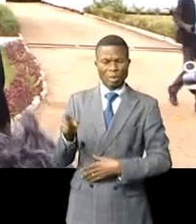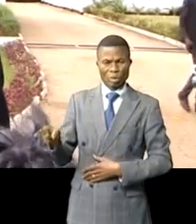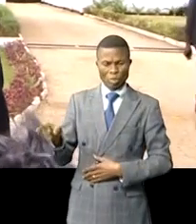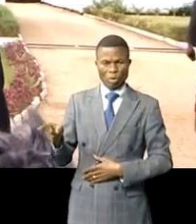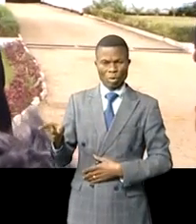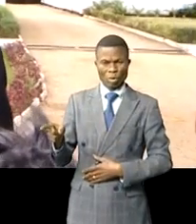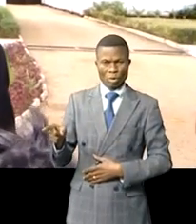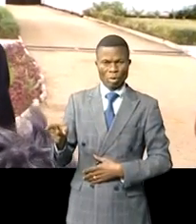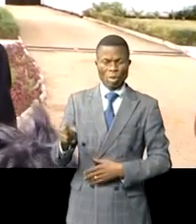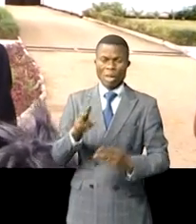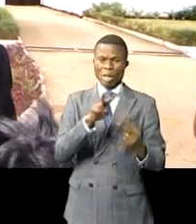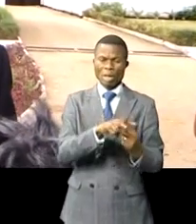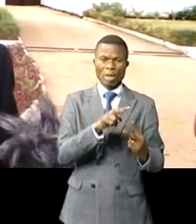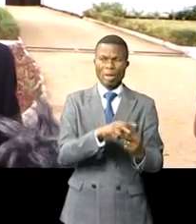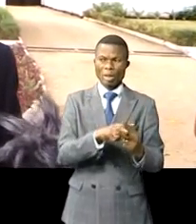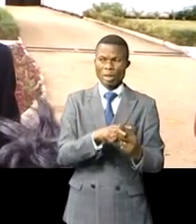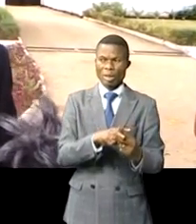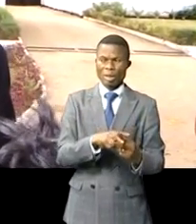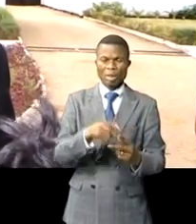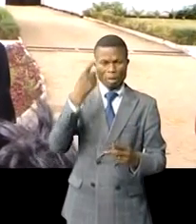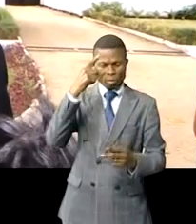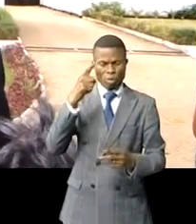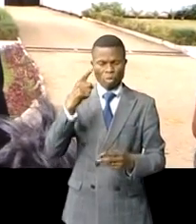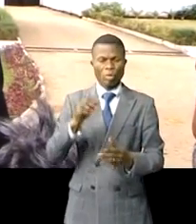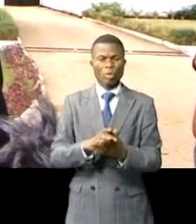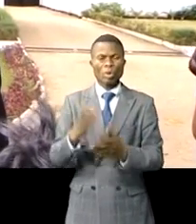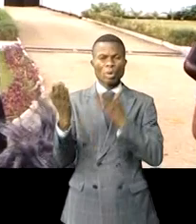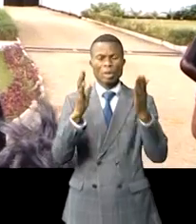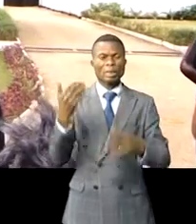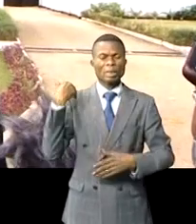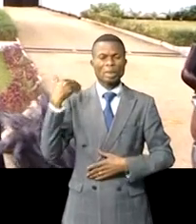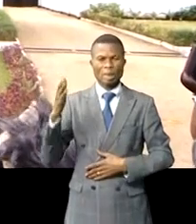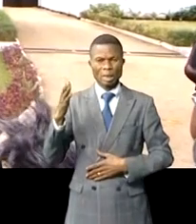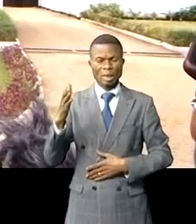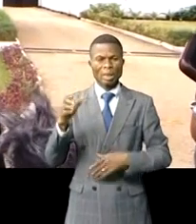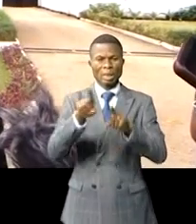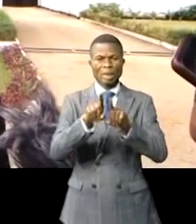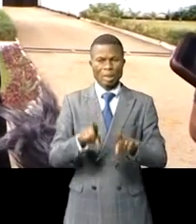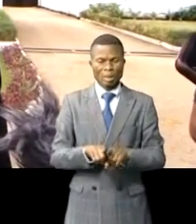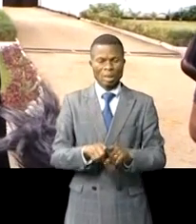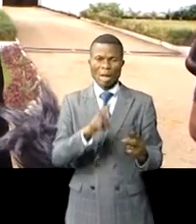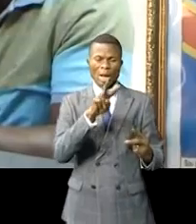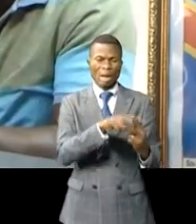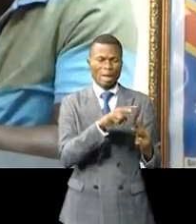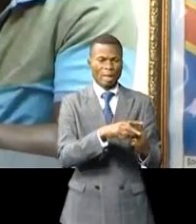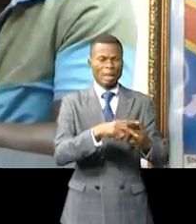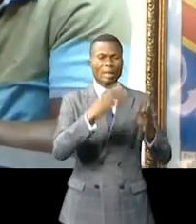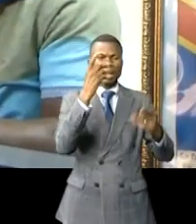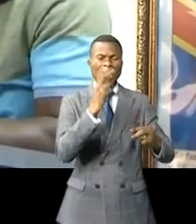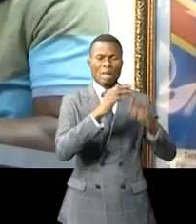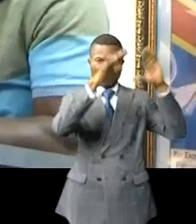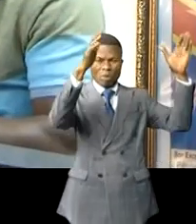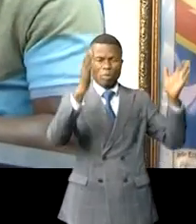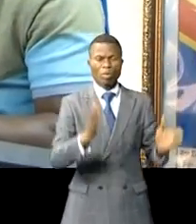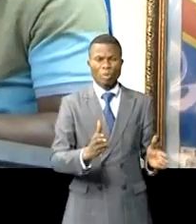seront à peu près d'une trentaine d'hectares pour stocker les containers. Des études lancées